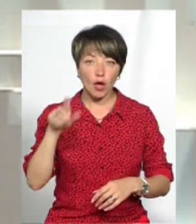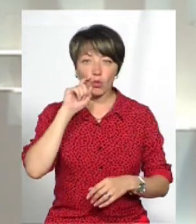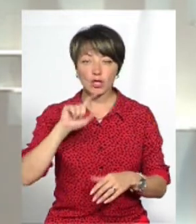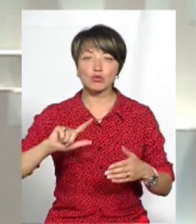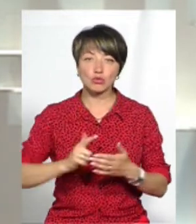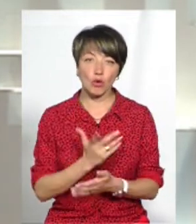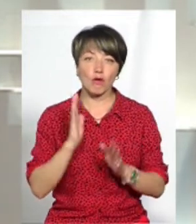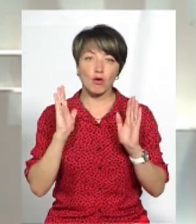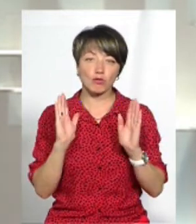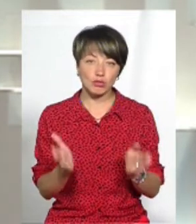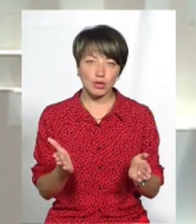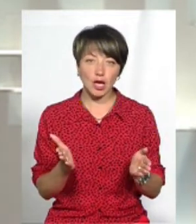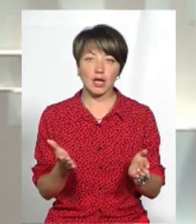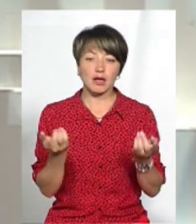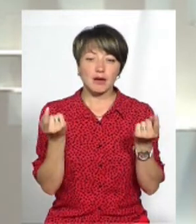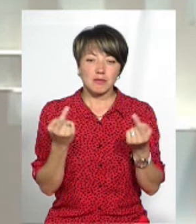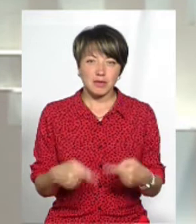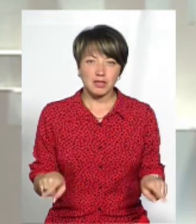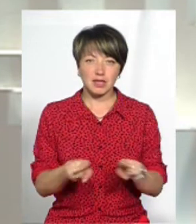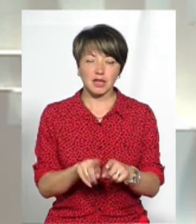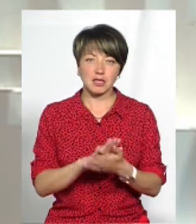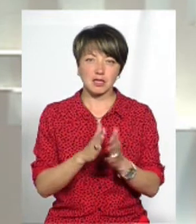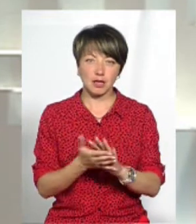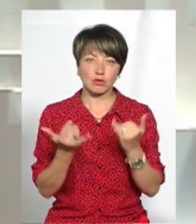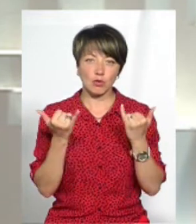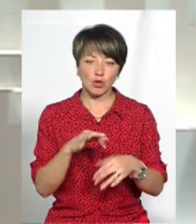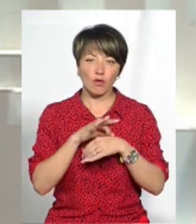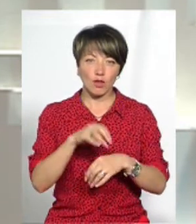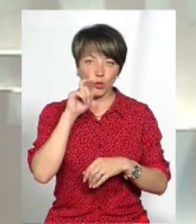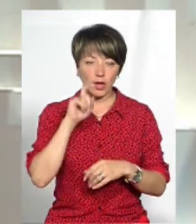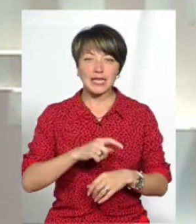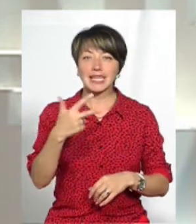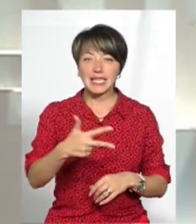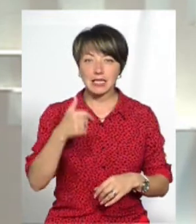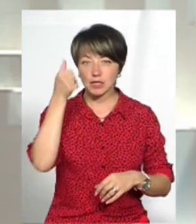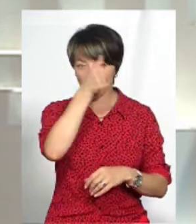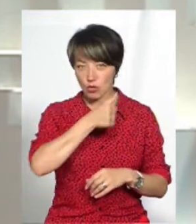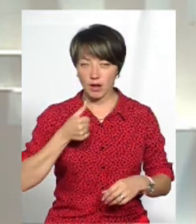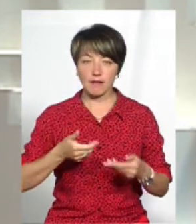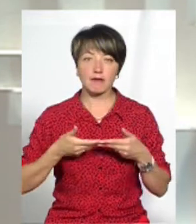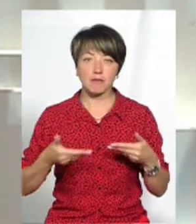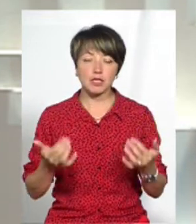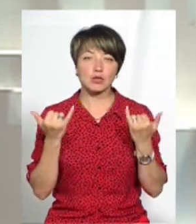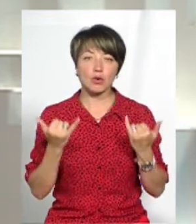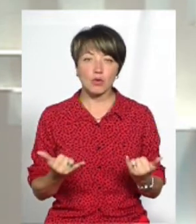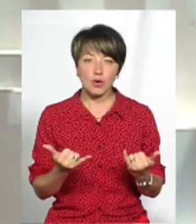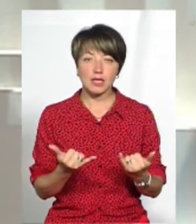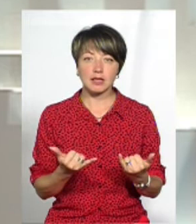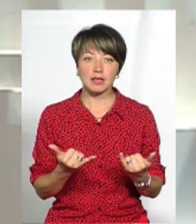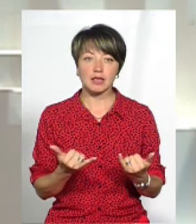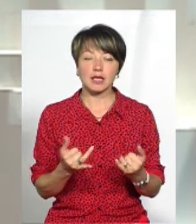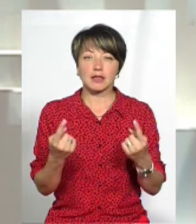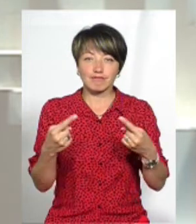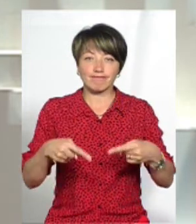Україна знову буде приречена на такий стан, який сьогодні довели Україну. 30 років ми сьогодні йдемо тільки